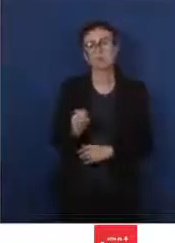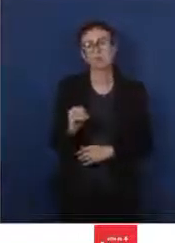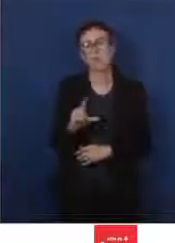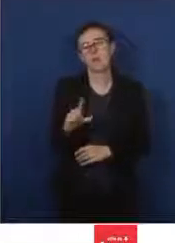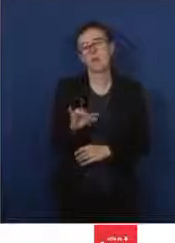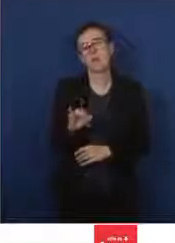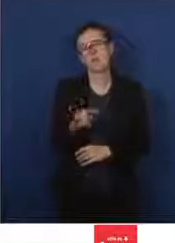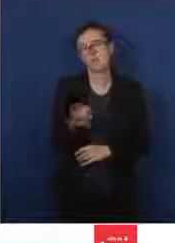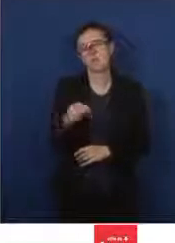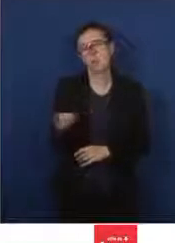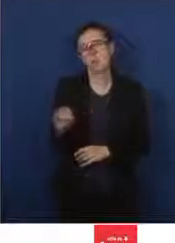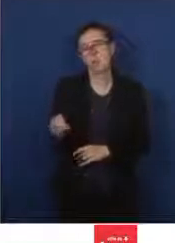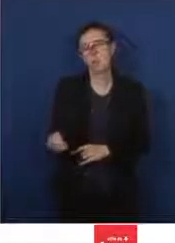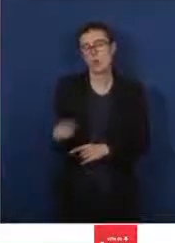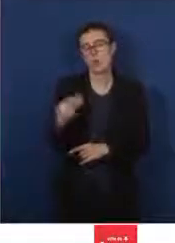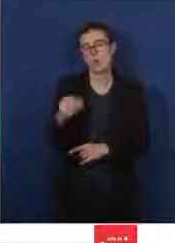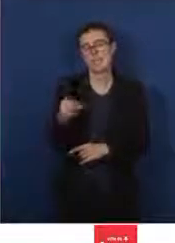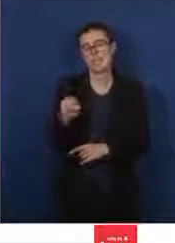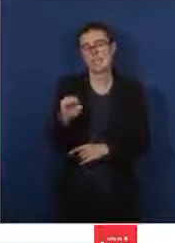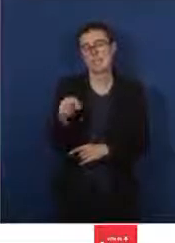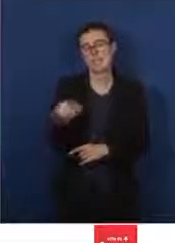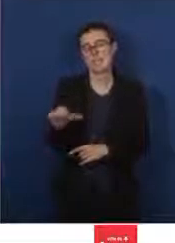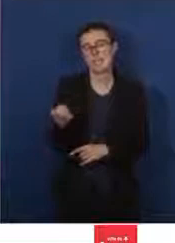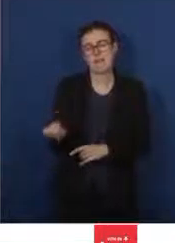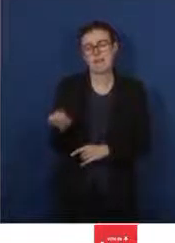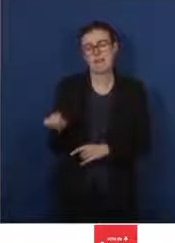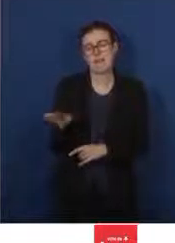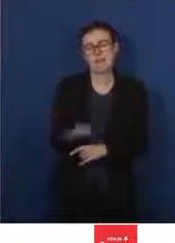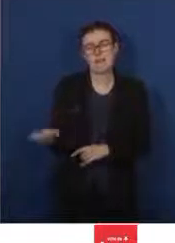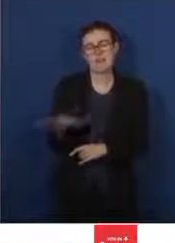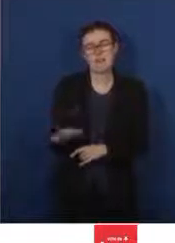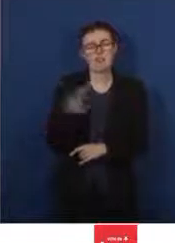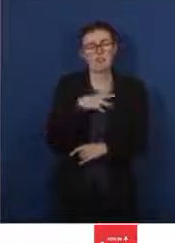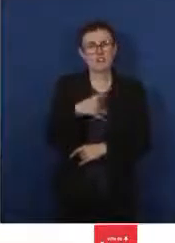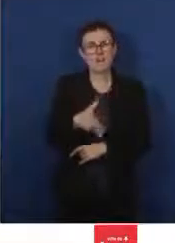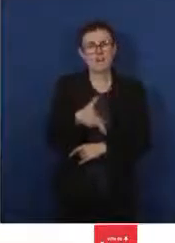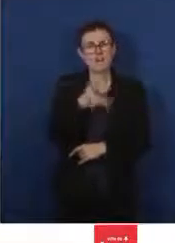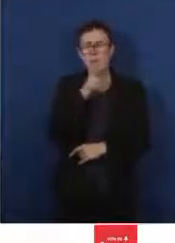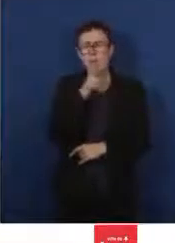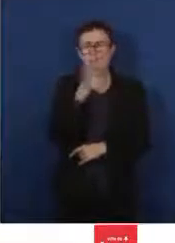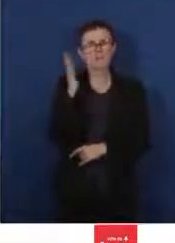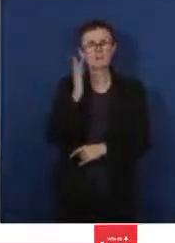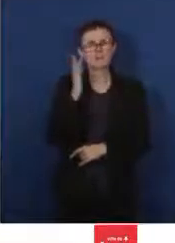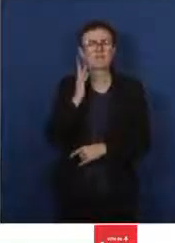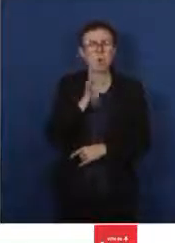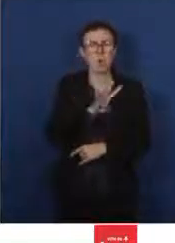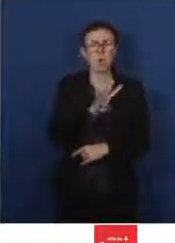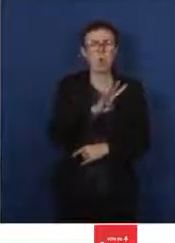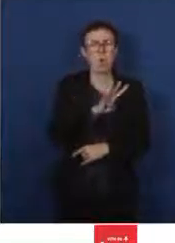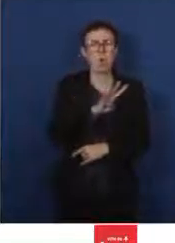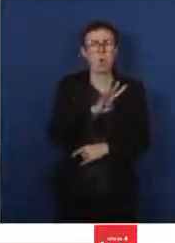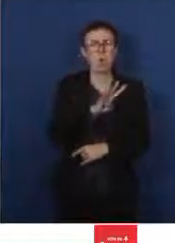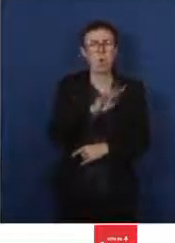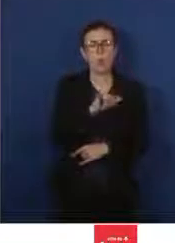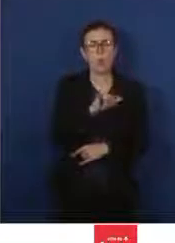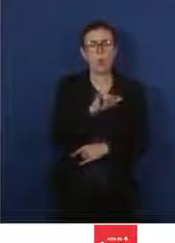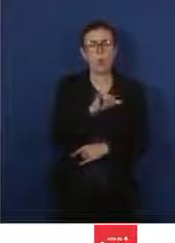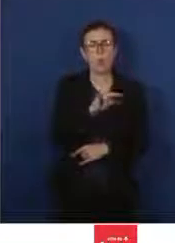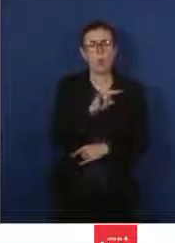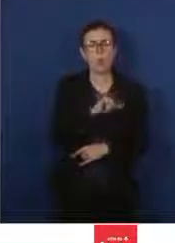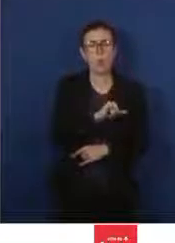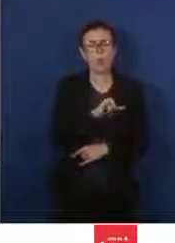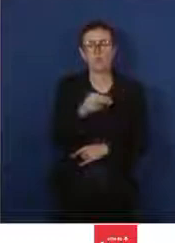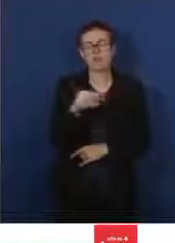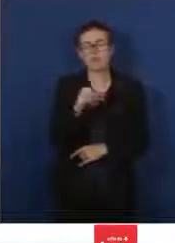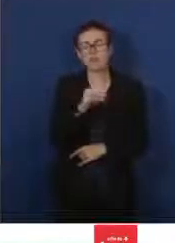d'une boîte de nuit ayant succédé début septembre au mythique Why Not, lequel, dans les années 1990,